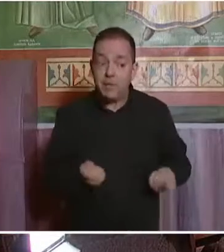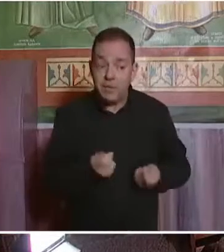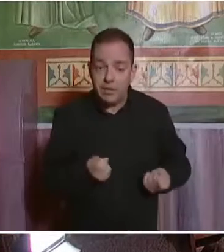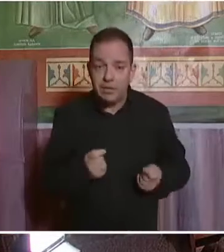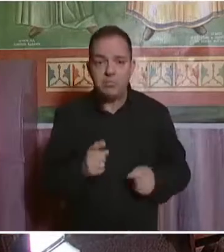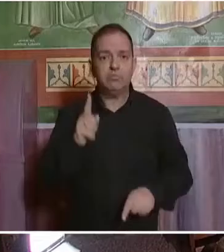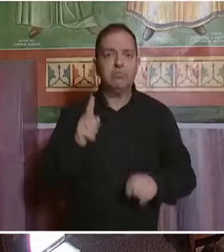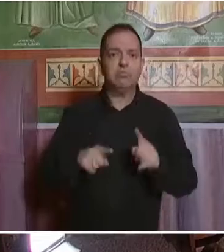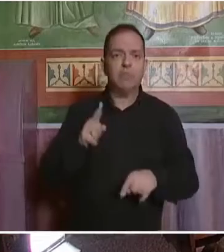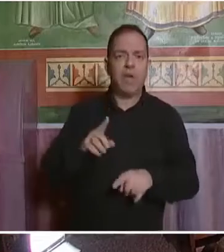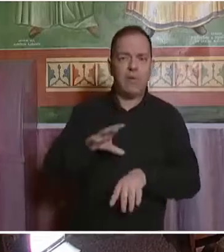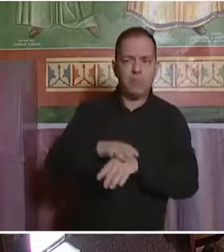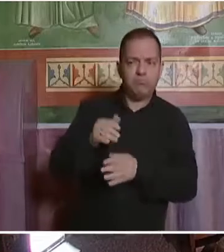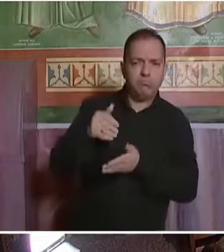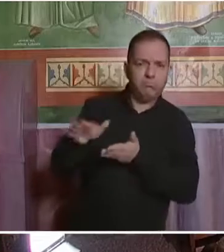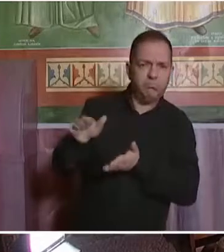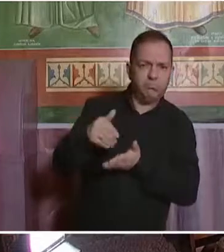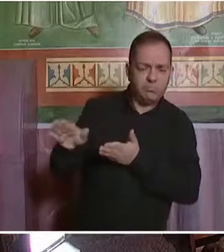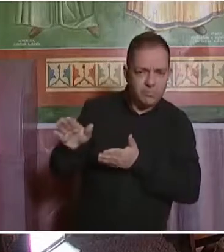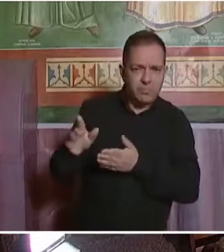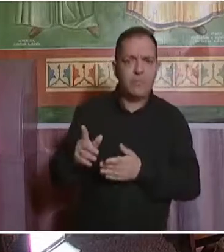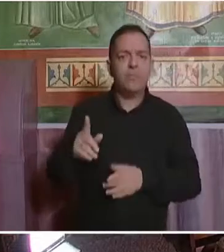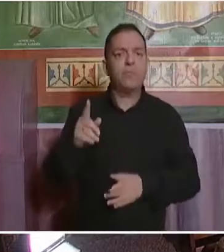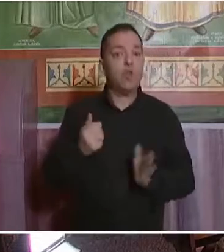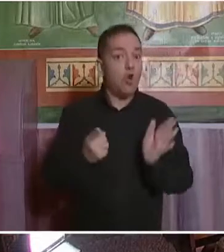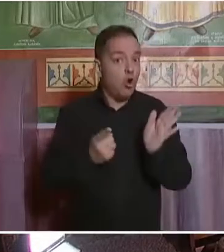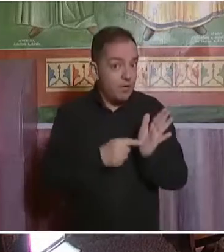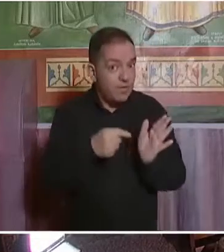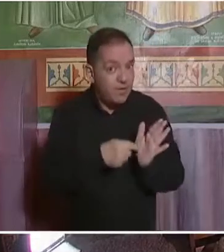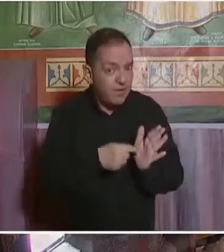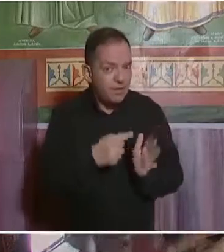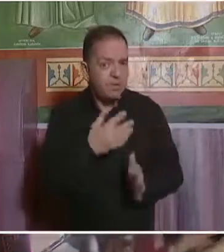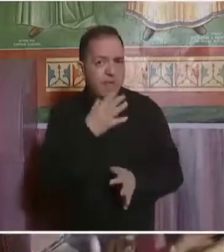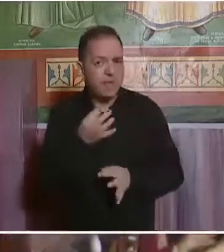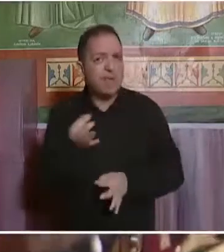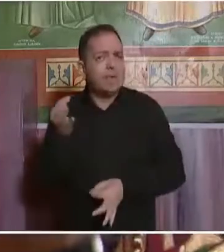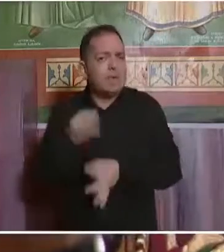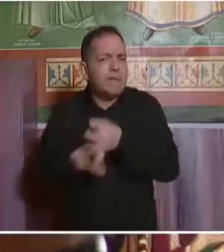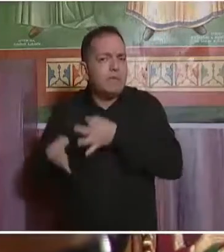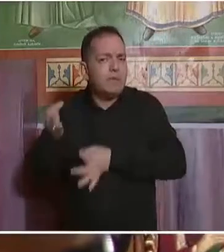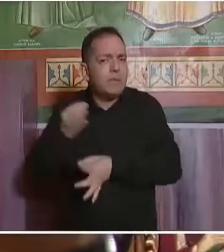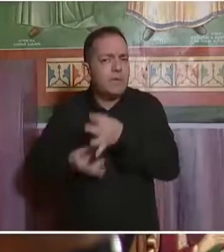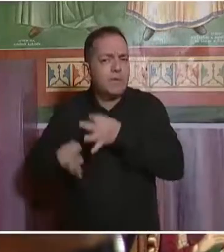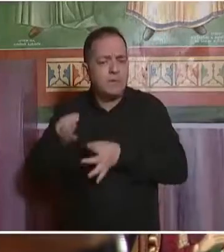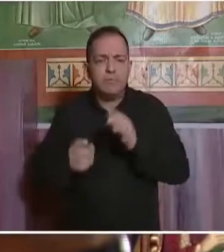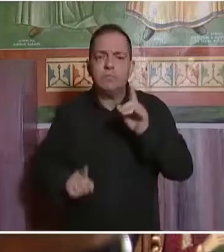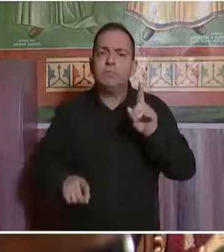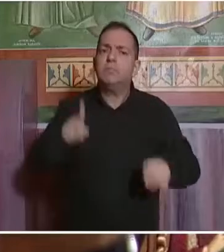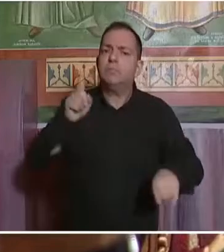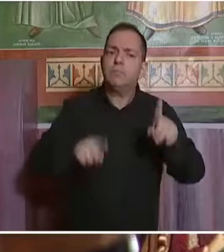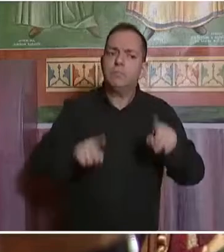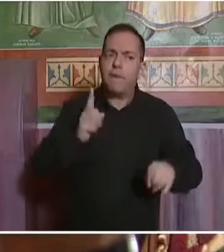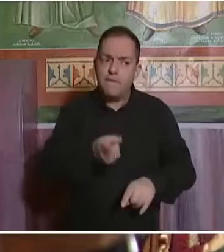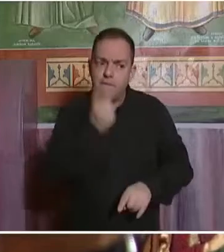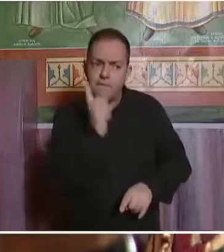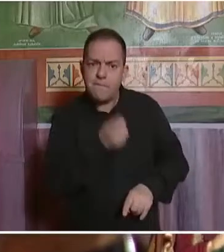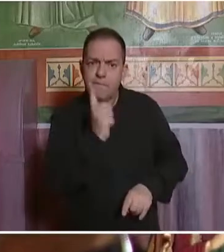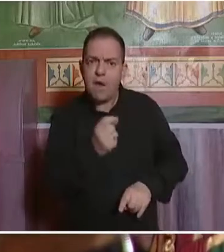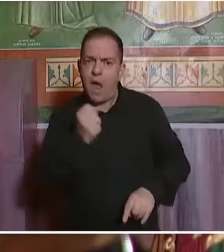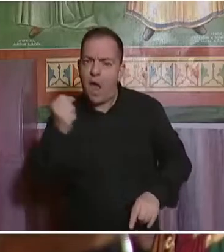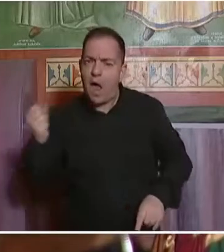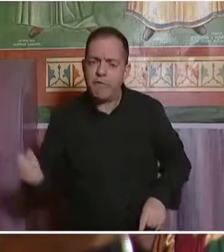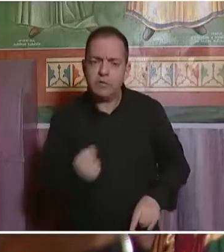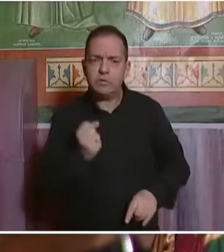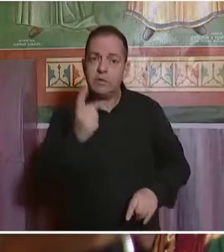αποφύγουμε. Άλλοτε λειτουργεί ως σύμβουλος και άλλοτε ως αυστηρός